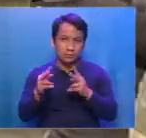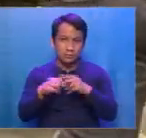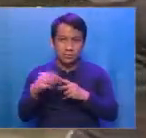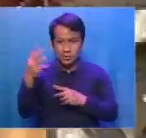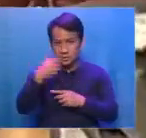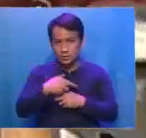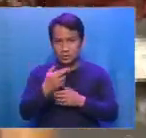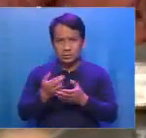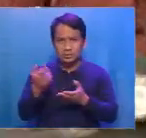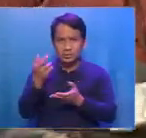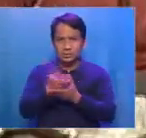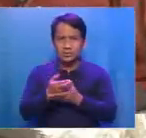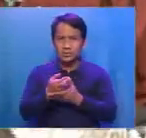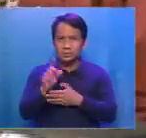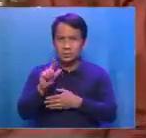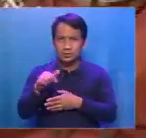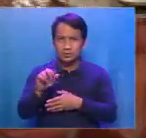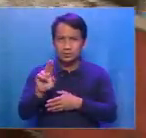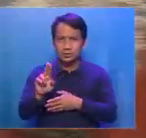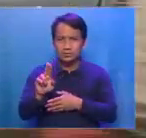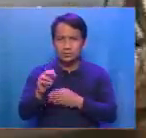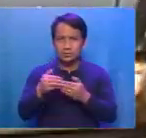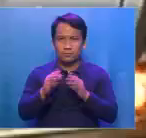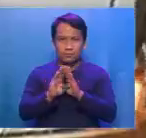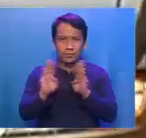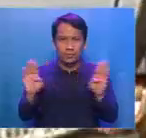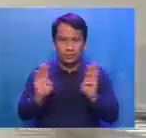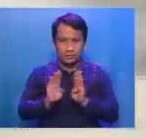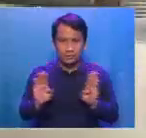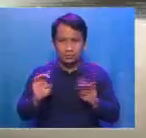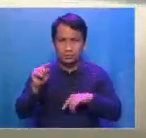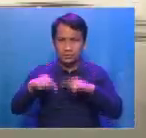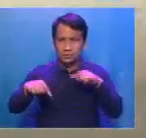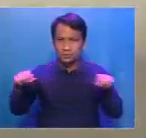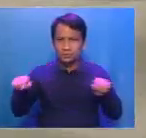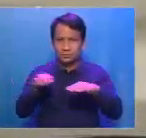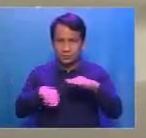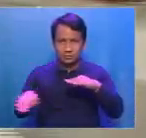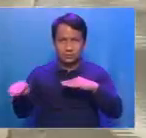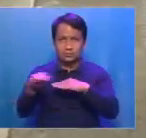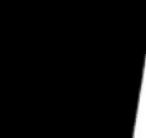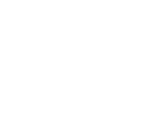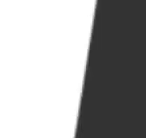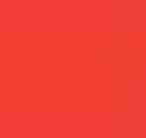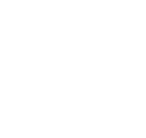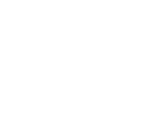resulta, pag-aaralan ng EDGU kung dapat na rin buksan ang iba pang U-turn slot.